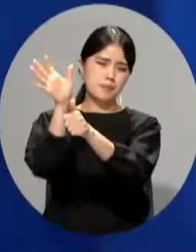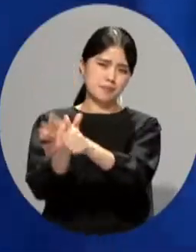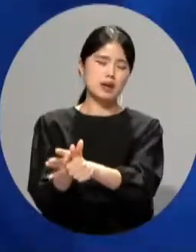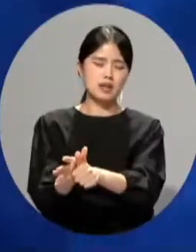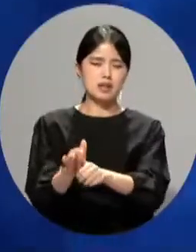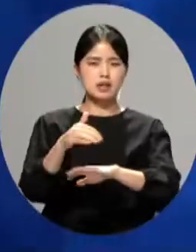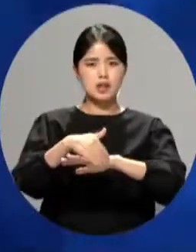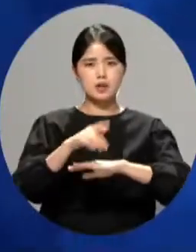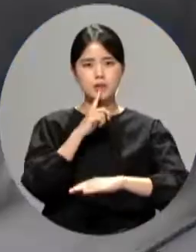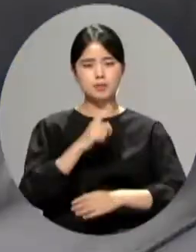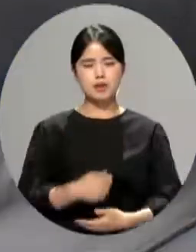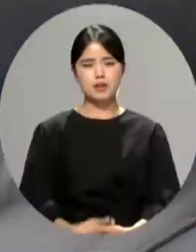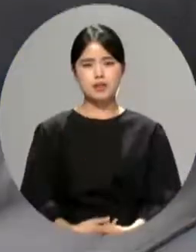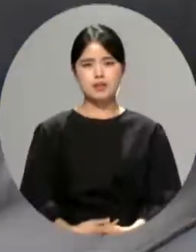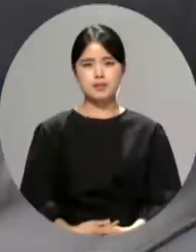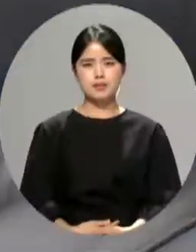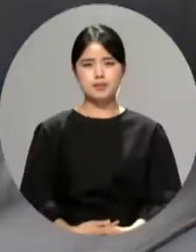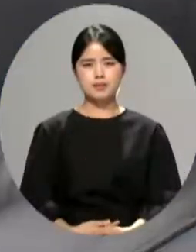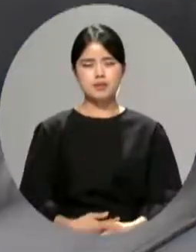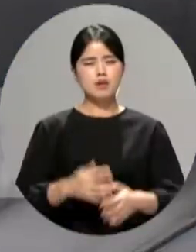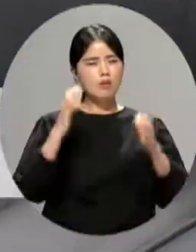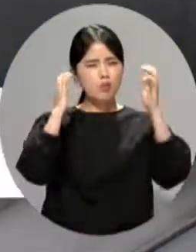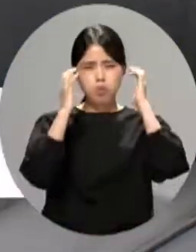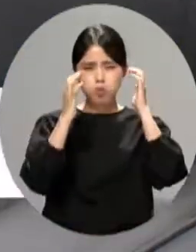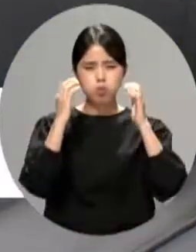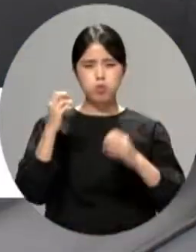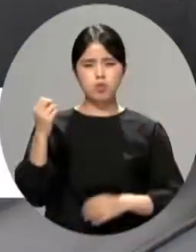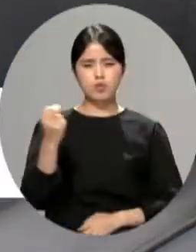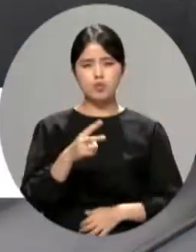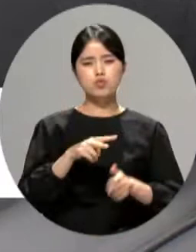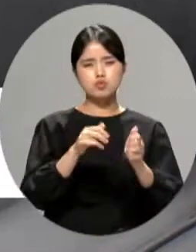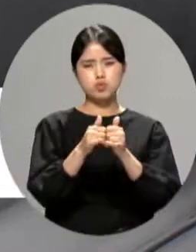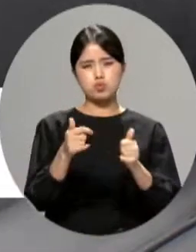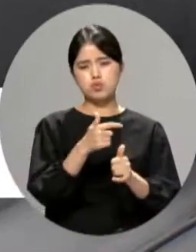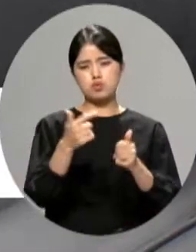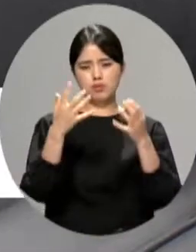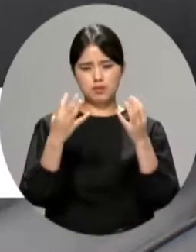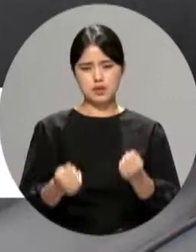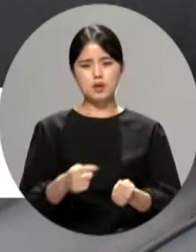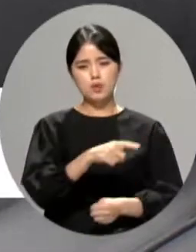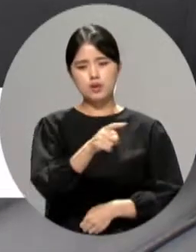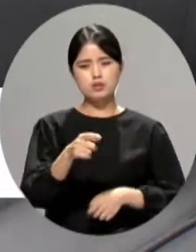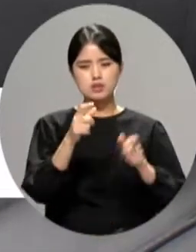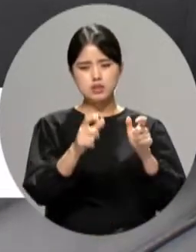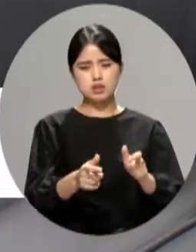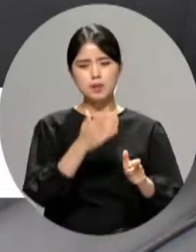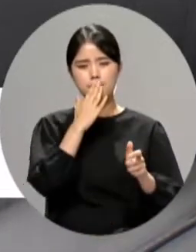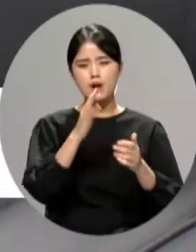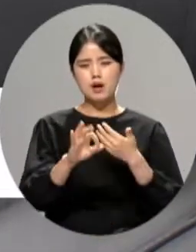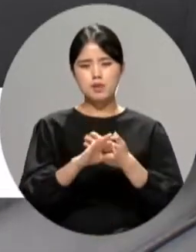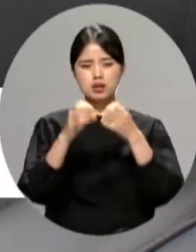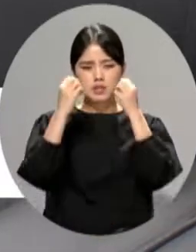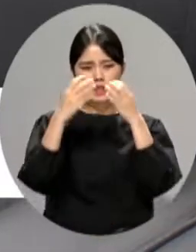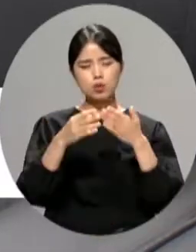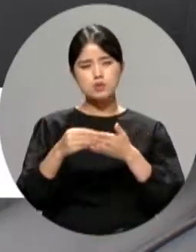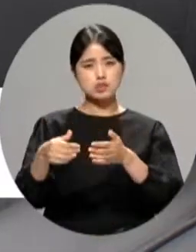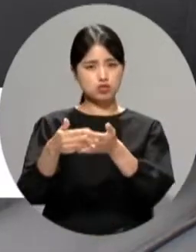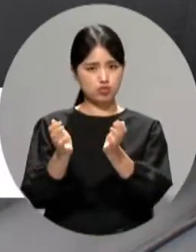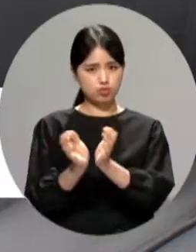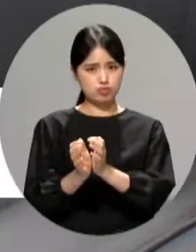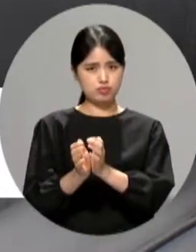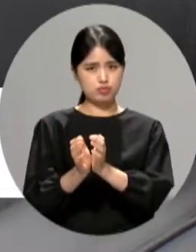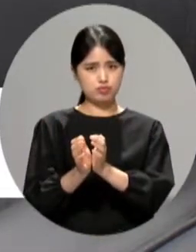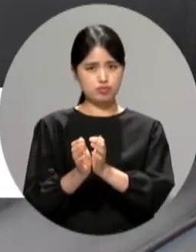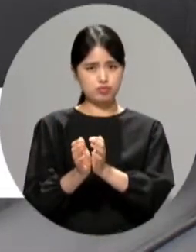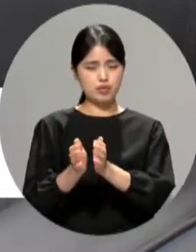점쳐지고 있습니다. 혼란스럽고 가장 또 여긴 후보도 또 많았고 이런 지역들은 이왕이면 새로운 지도부가